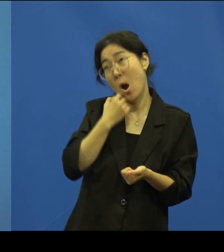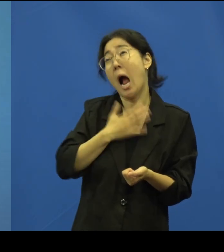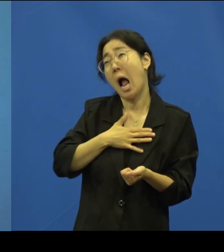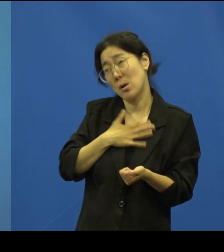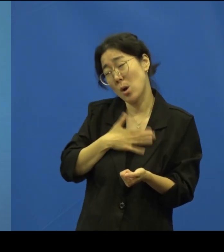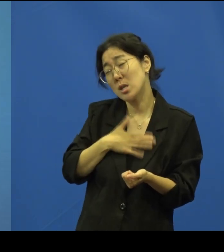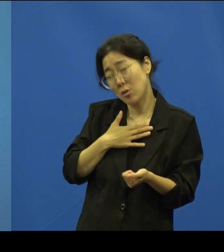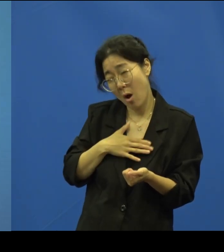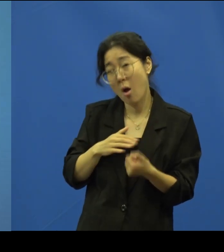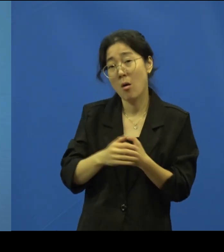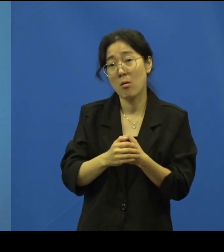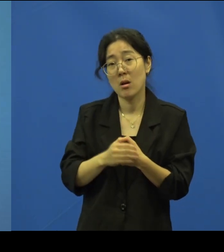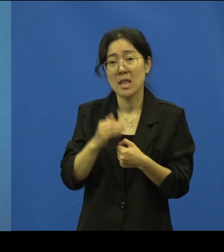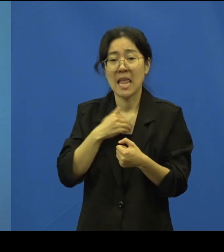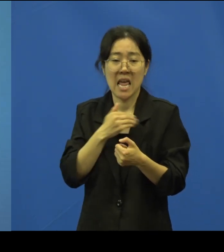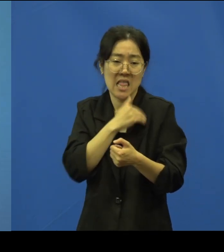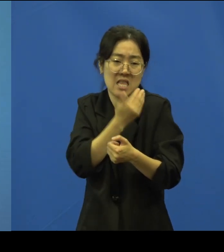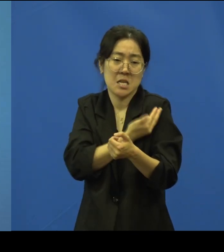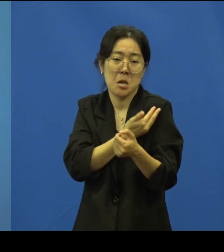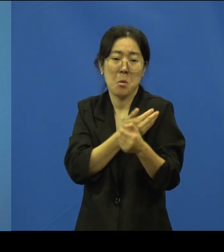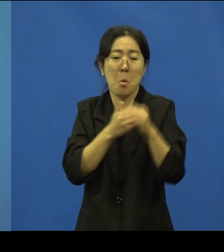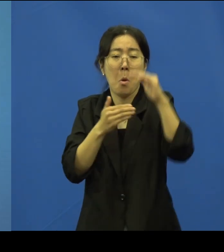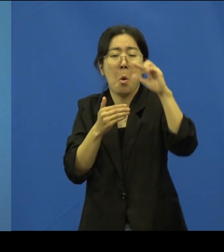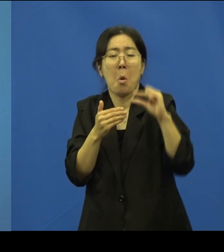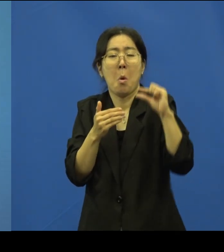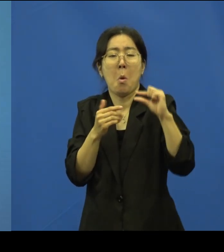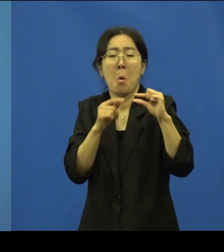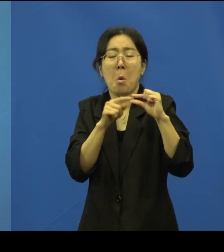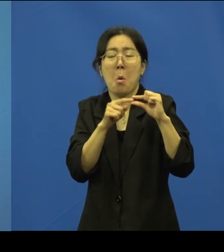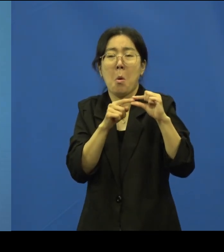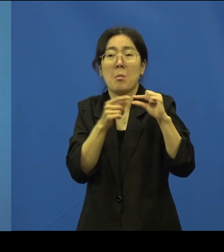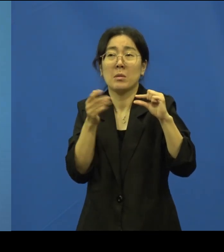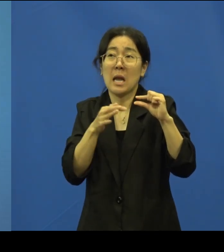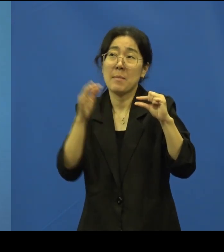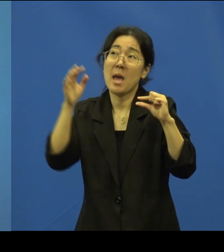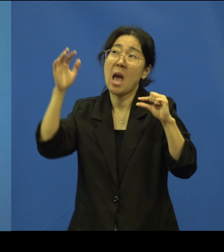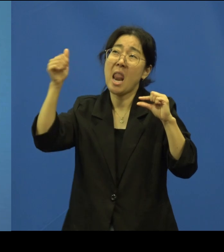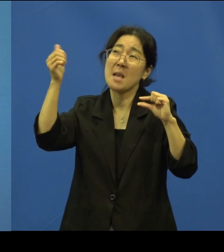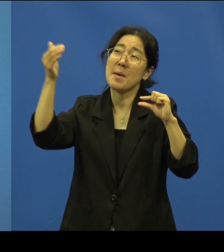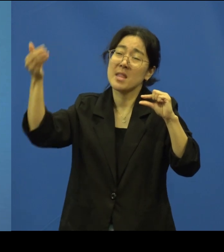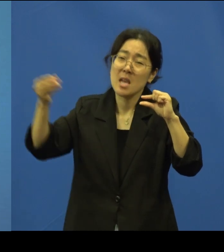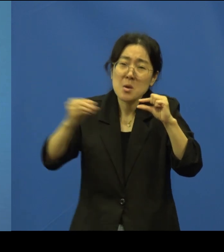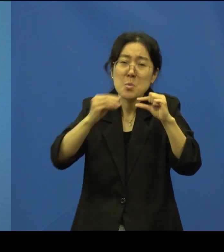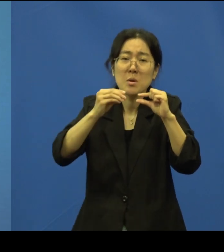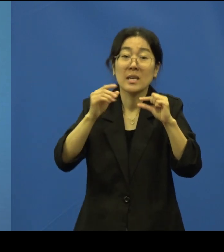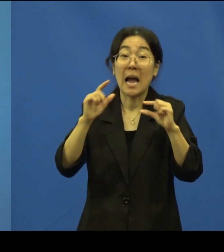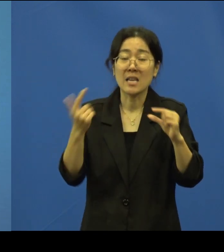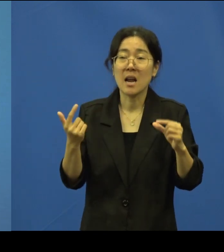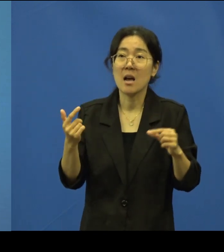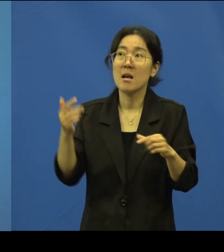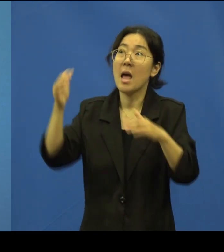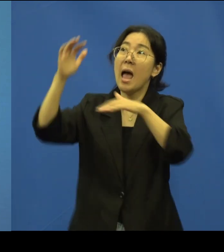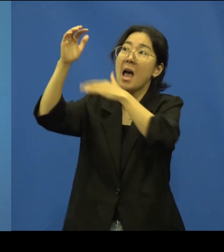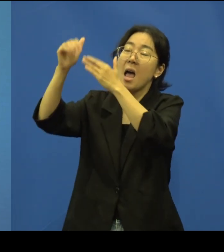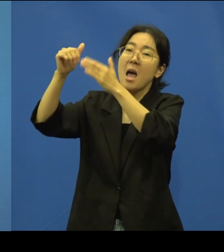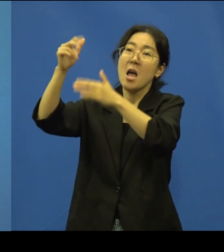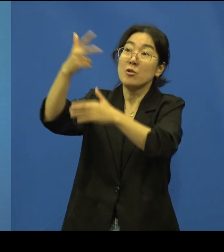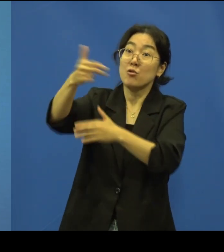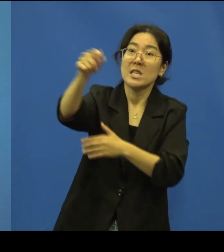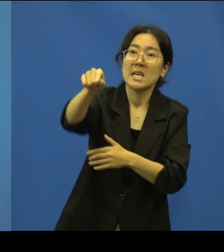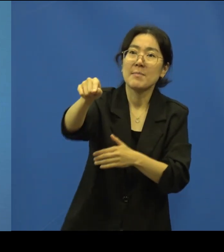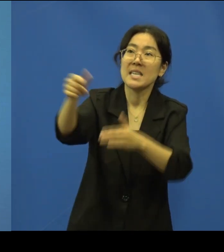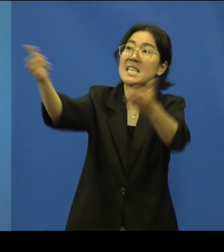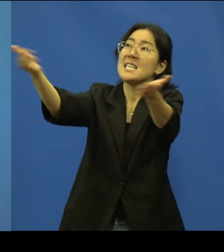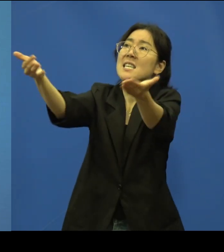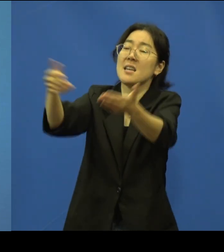이게 능력에 맞는 일을 구하는 거예요. 그런데 일에 맞는 능력을 구하는 건 뭐예요? 주님, 이